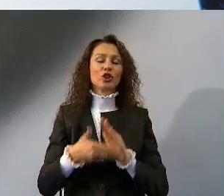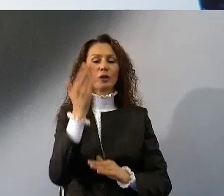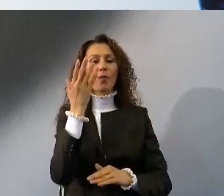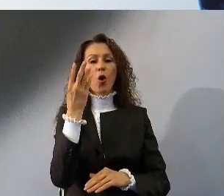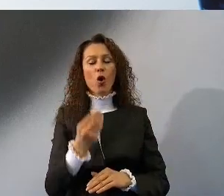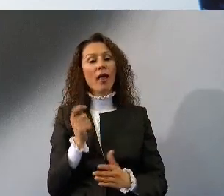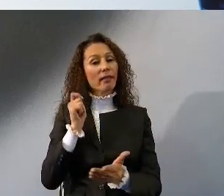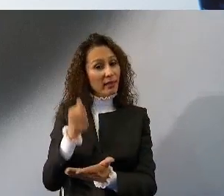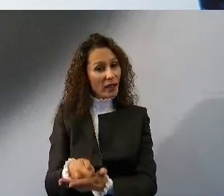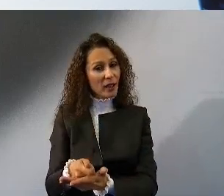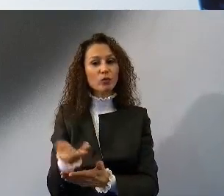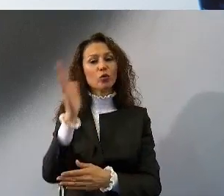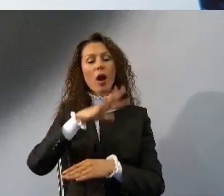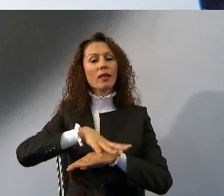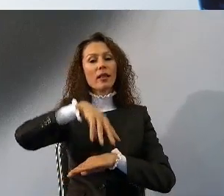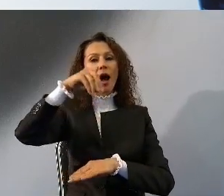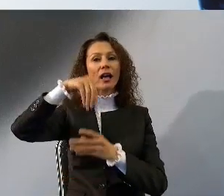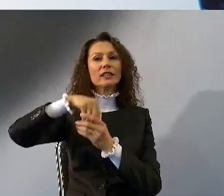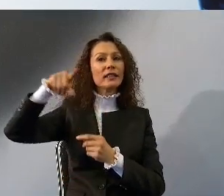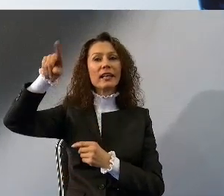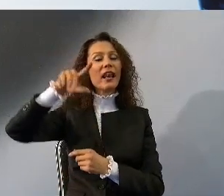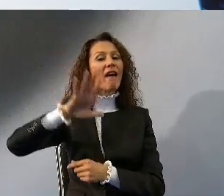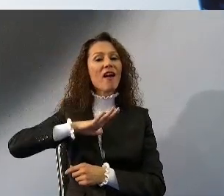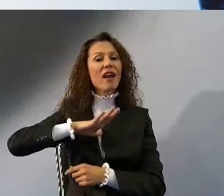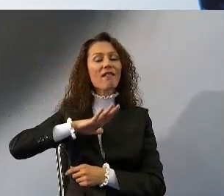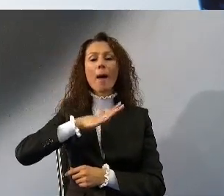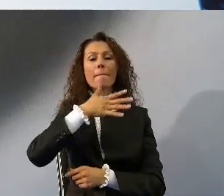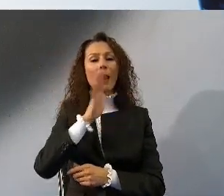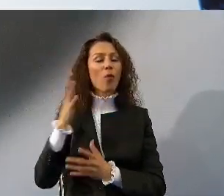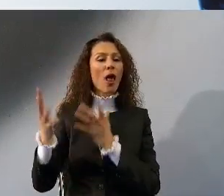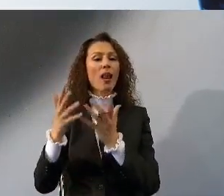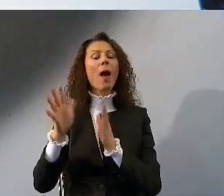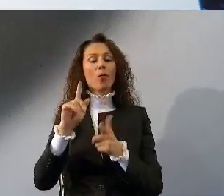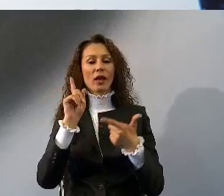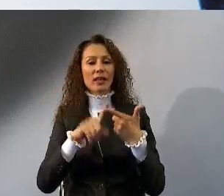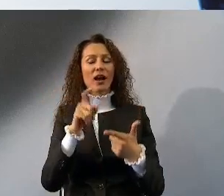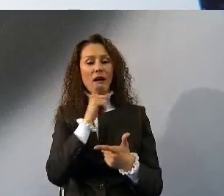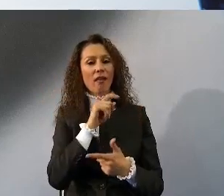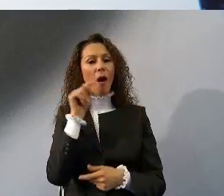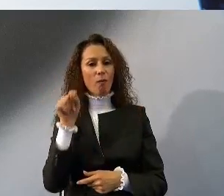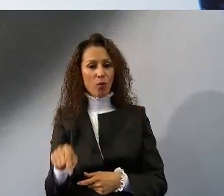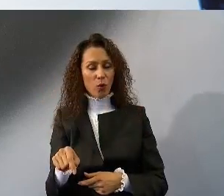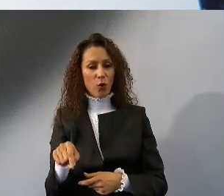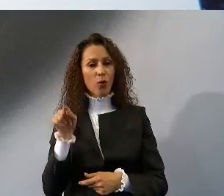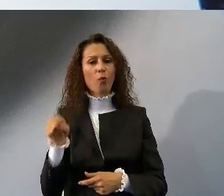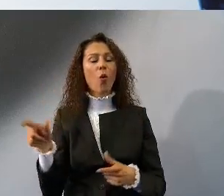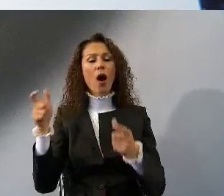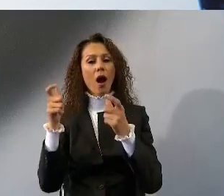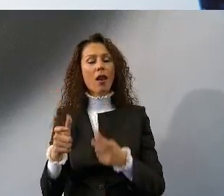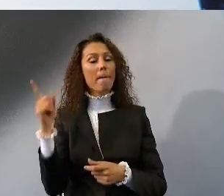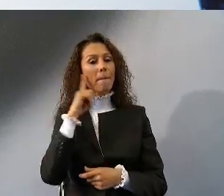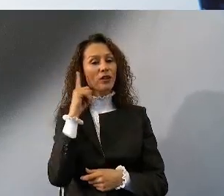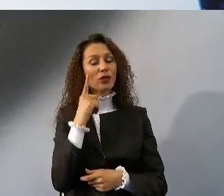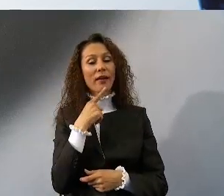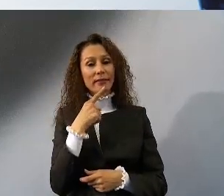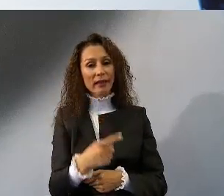ovaya yapıyorsunuz ama dağlarda ne olup bittiğiyle hiç ilgilenmiyorsunuz. İkinci hatamız bu. Bu alanlar, marjinal